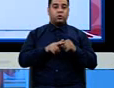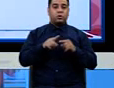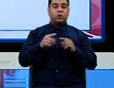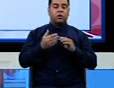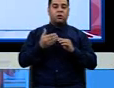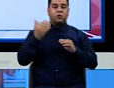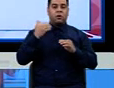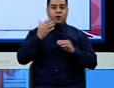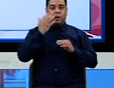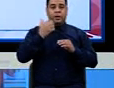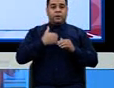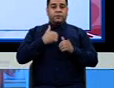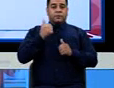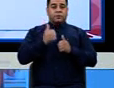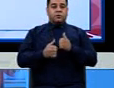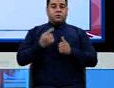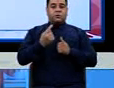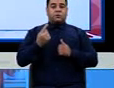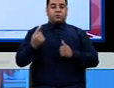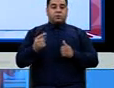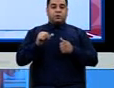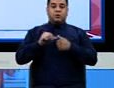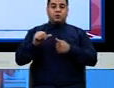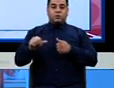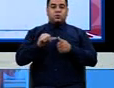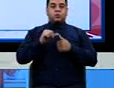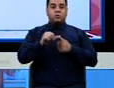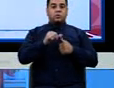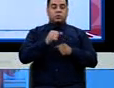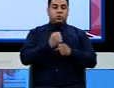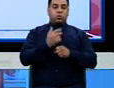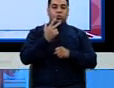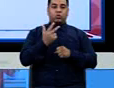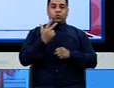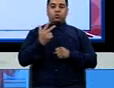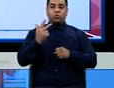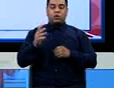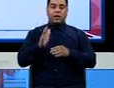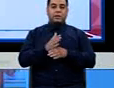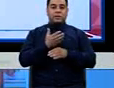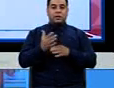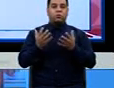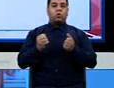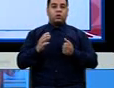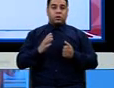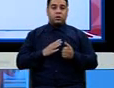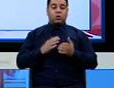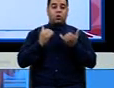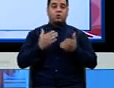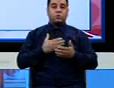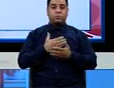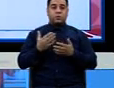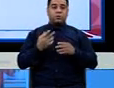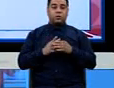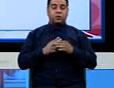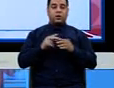Bundan oldingi rasmda biz har birini alohida-alohida qilib 3 ta 3 ta qilib ajratib olgan edik. Endi